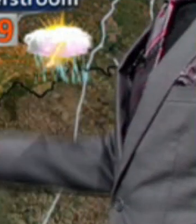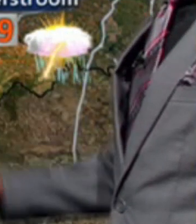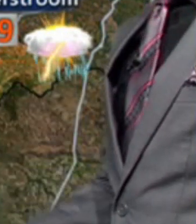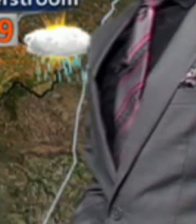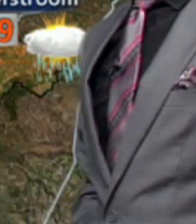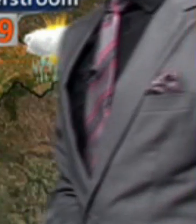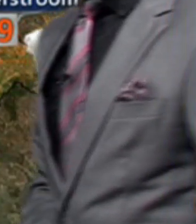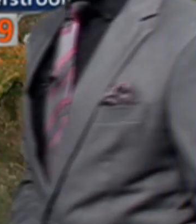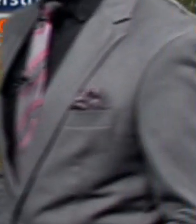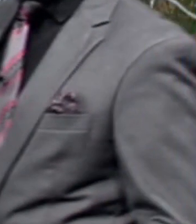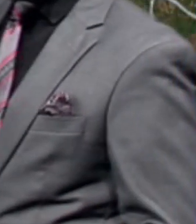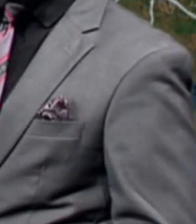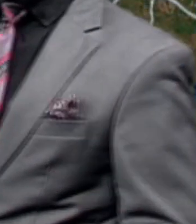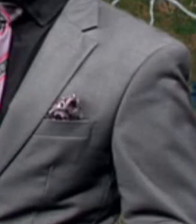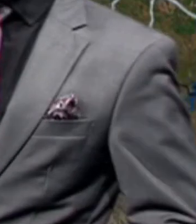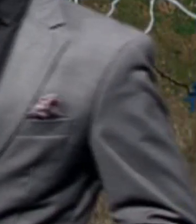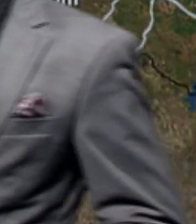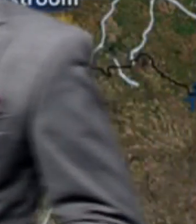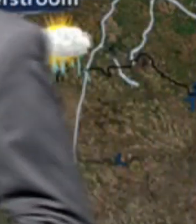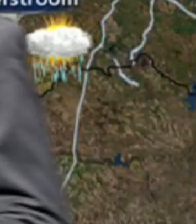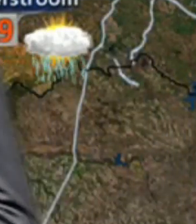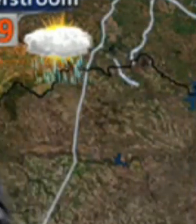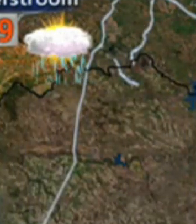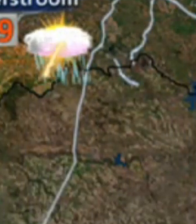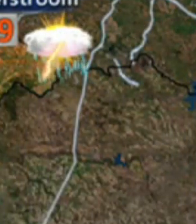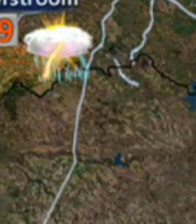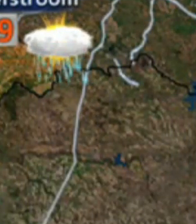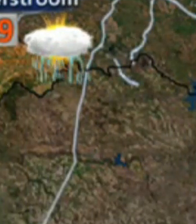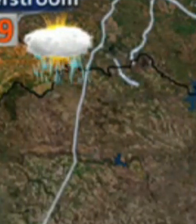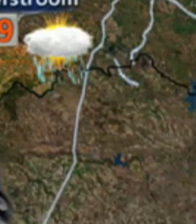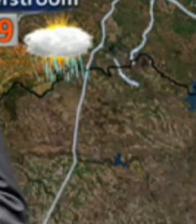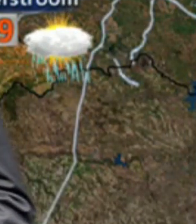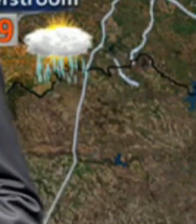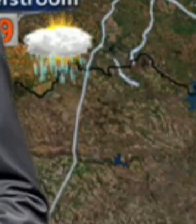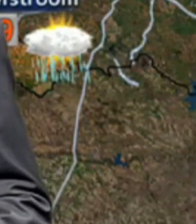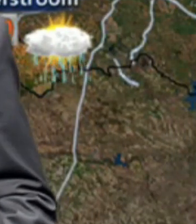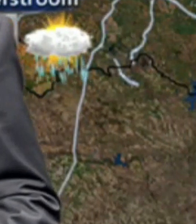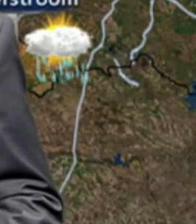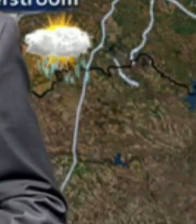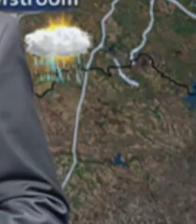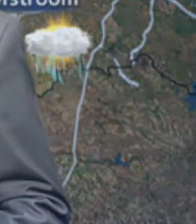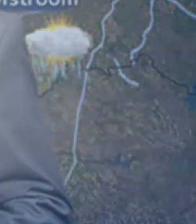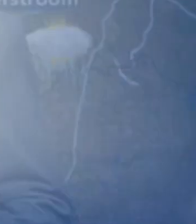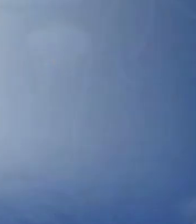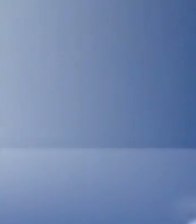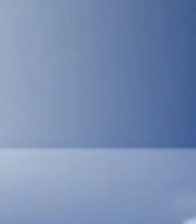le gona ka Lichtenburg jona tsho ka tsaka kanyo ya bo so bo tshomela hono go tsa go nna kere a ibe boroko.